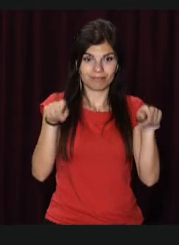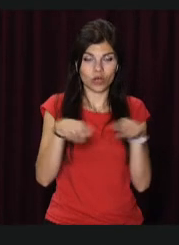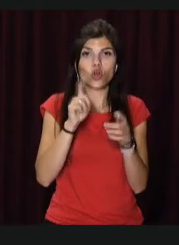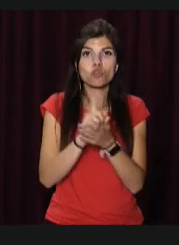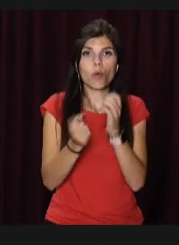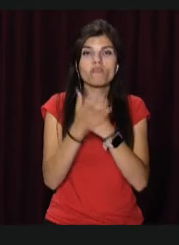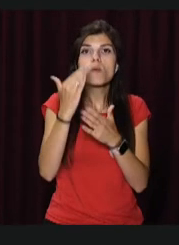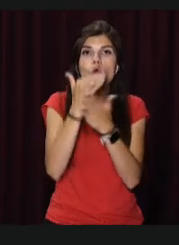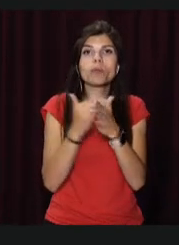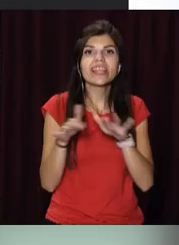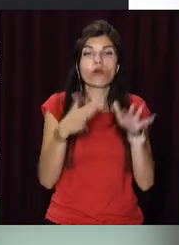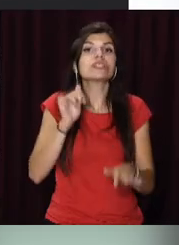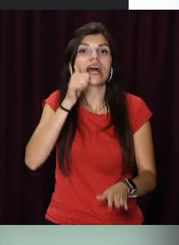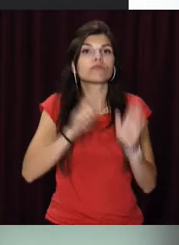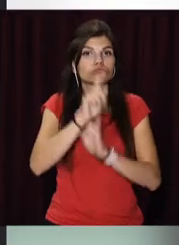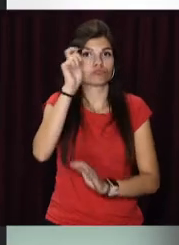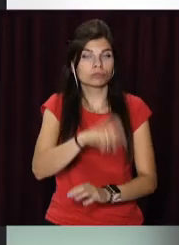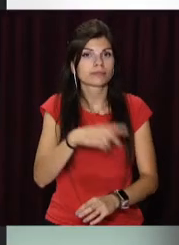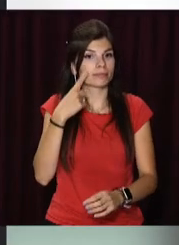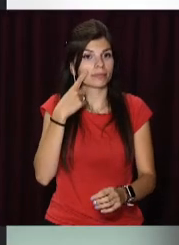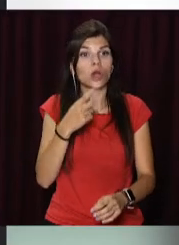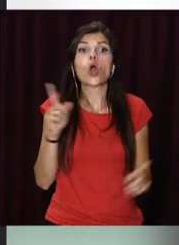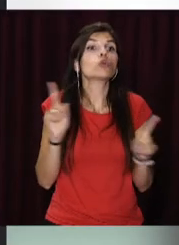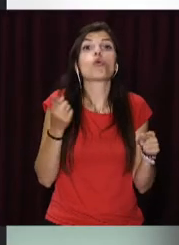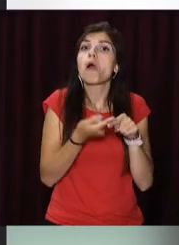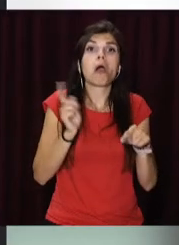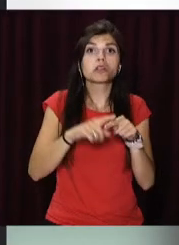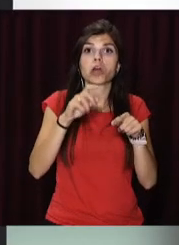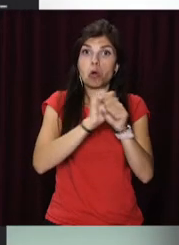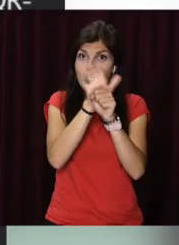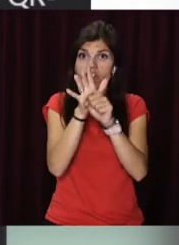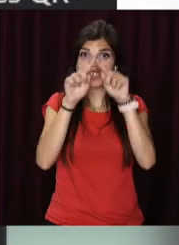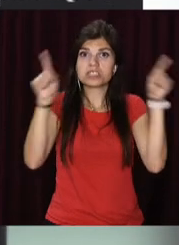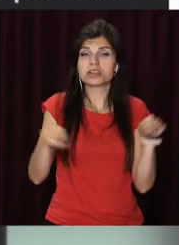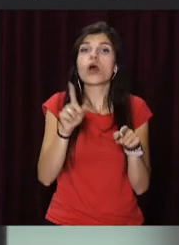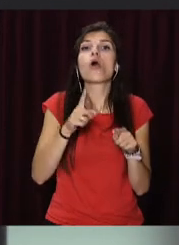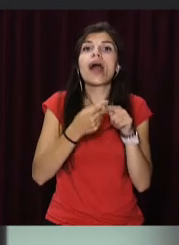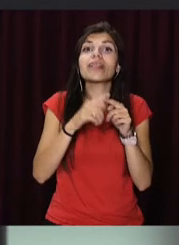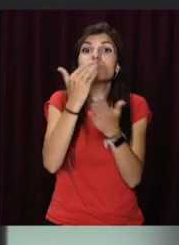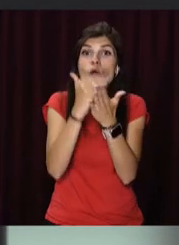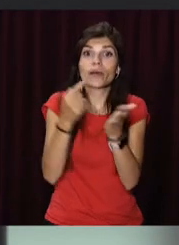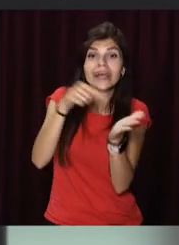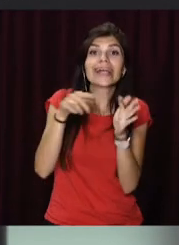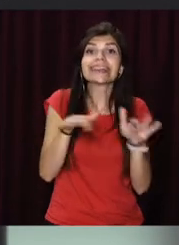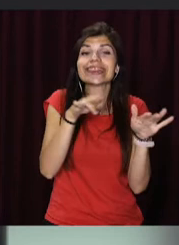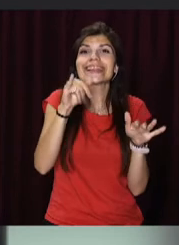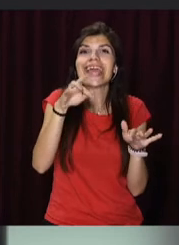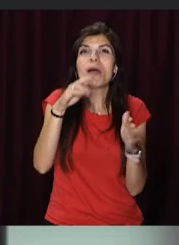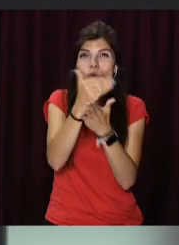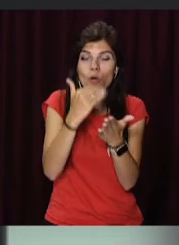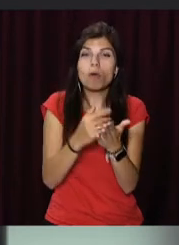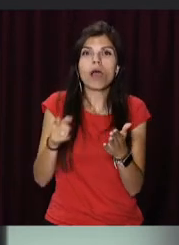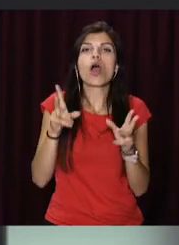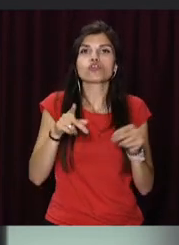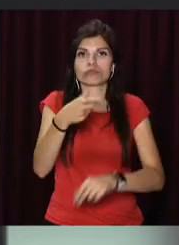мають з'явитися в дії вже завтра. Що таке ковідний сертифікат? Це документ у дії, який підтверджуватиме ваш статус